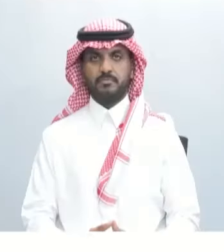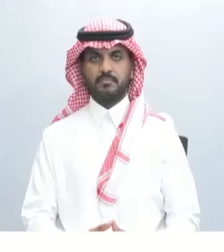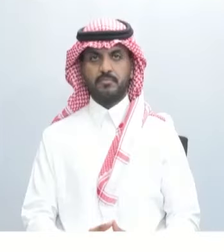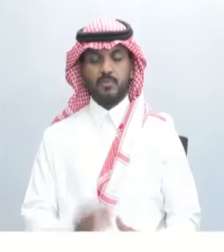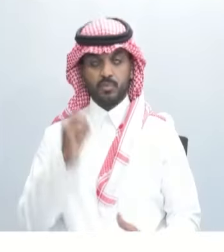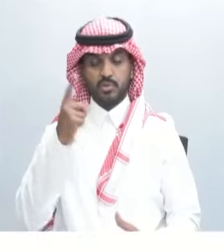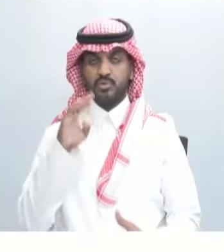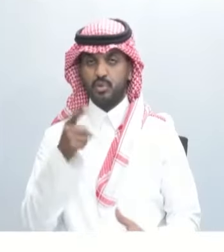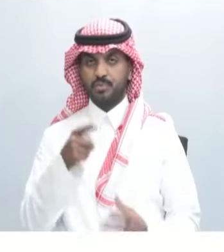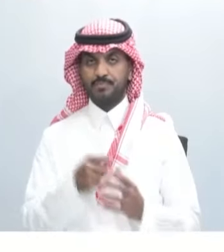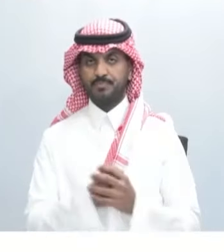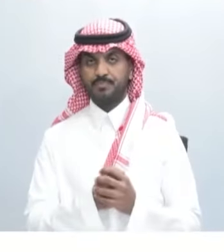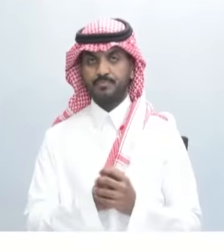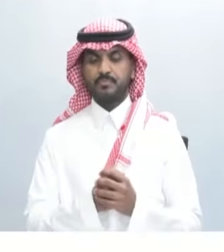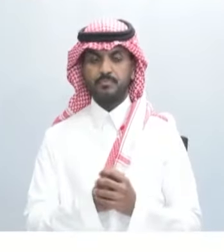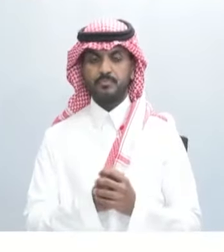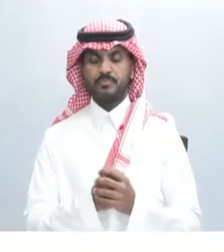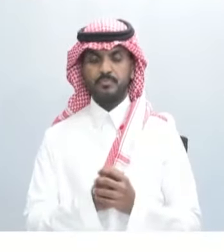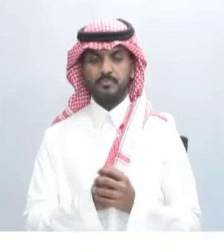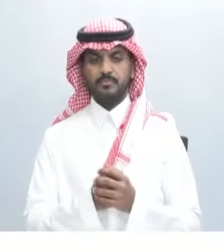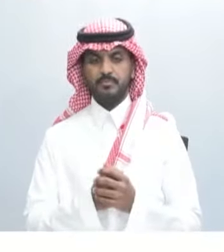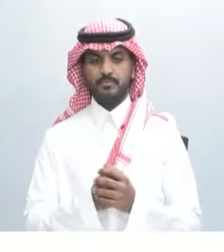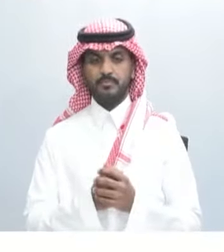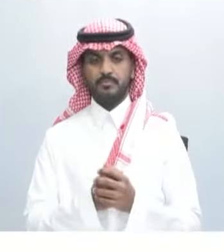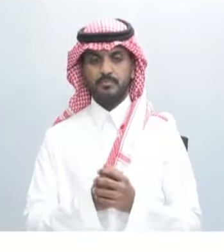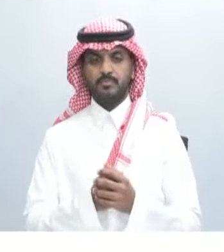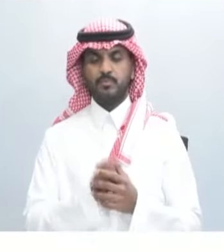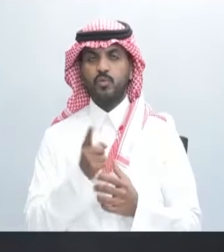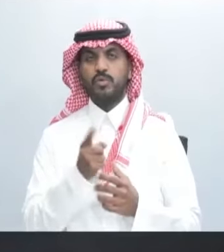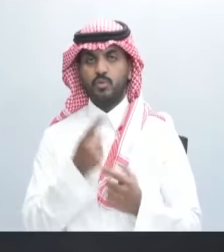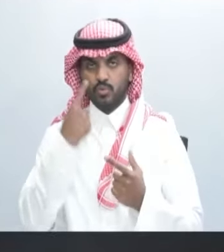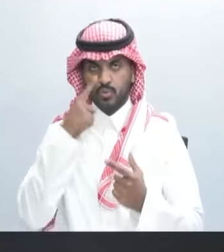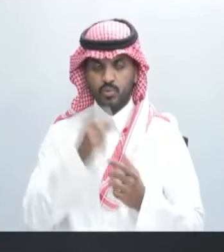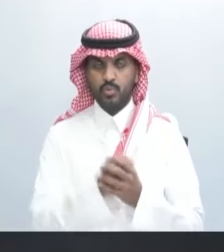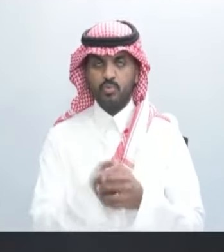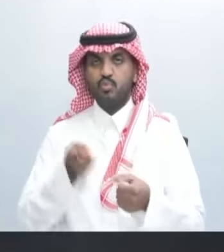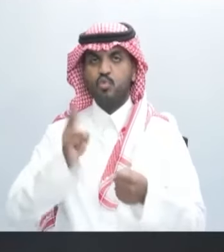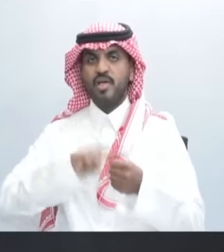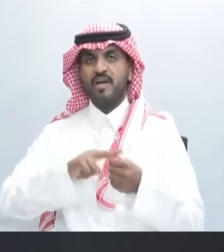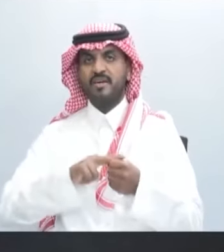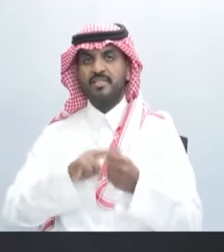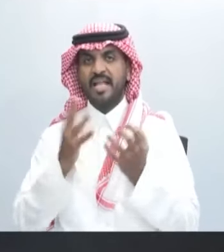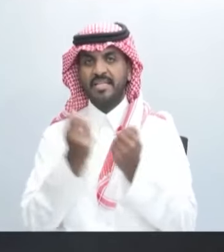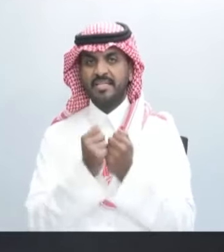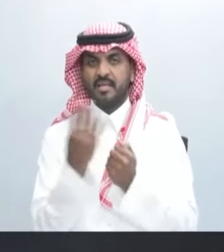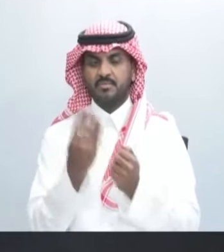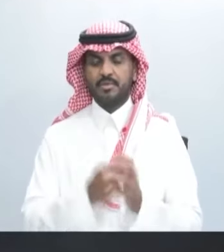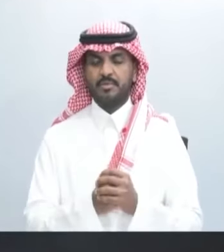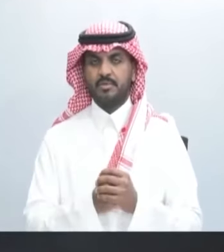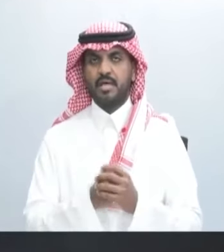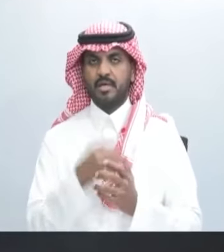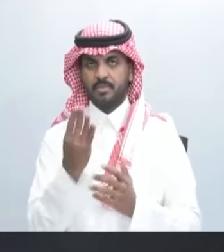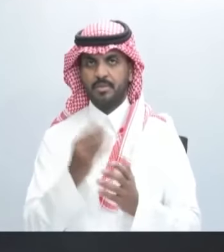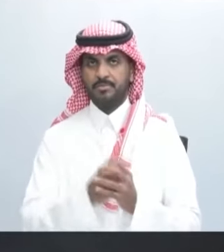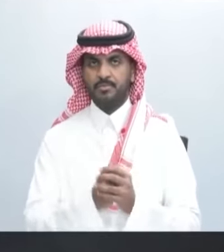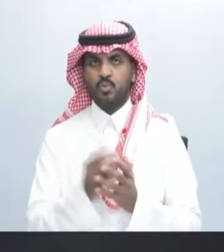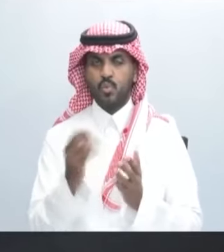هاي مبدعين حددتوها بارك الله فيكم اذا هنا انظروا مضاعفات العدد اربعه ما هي اربعه